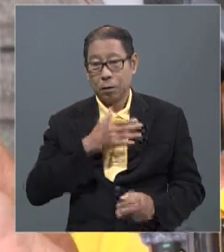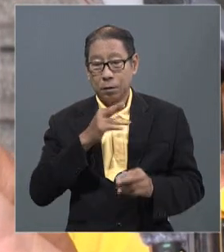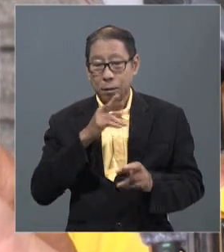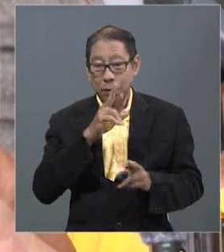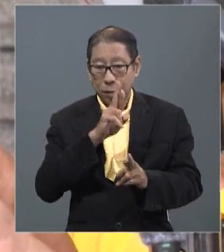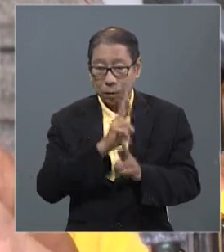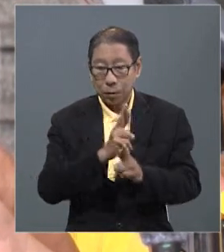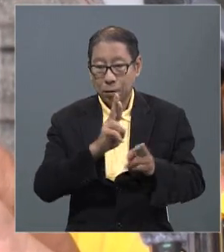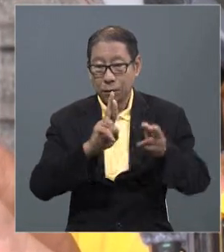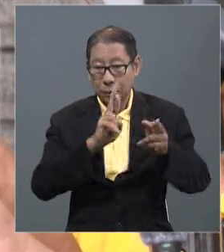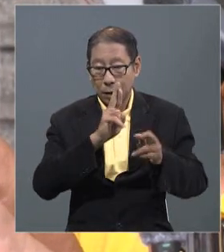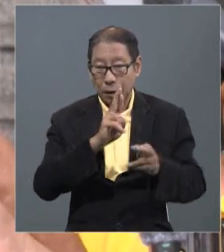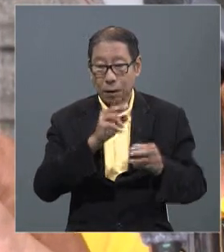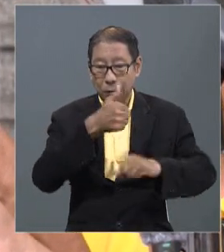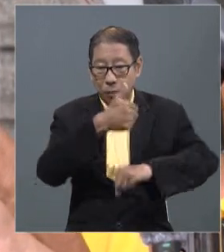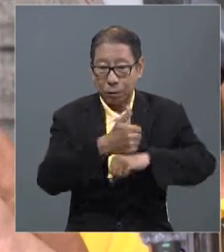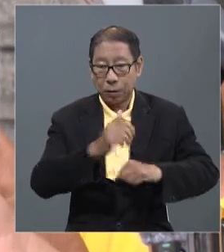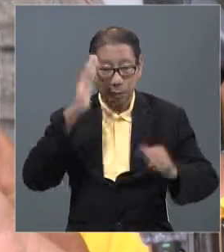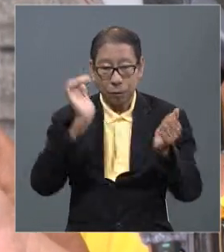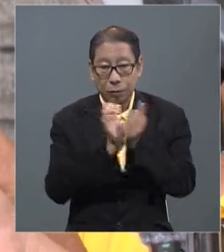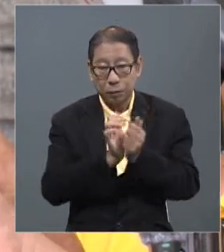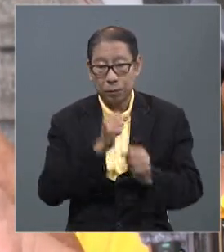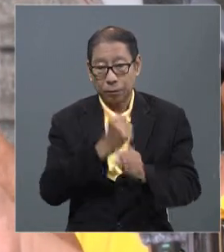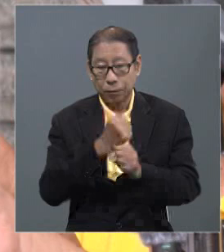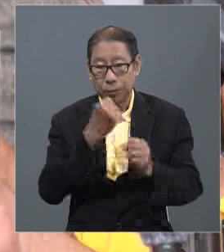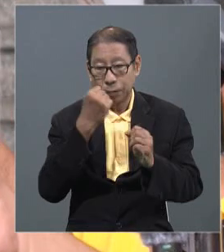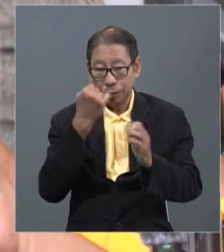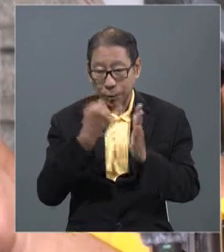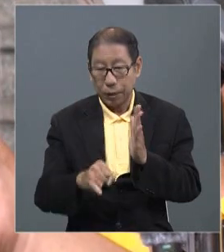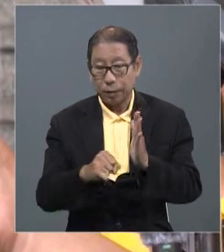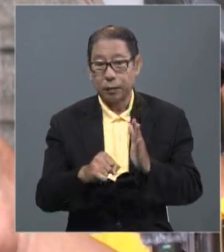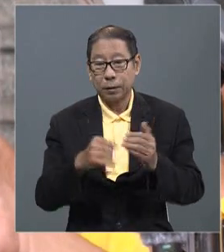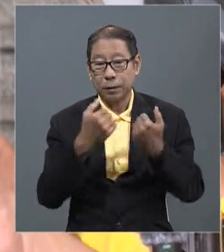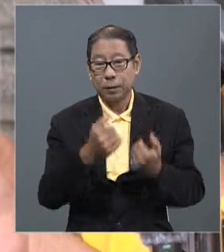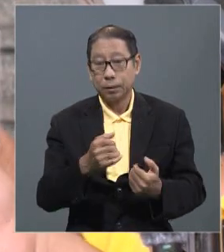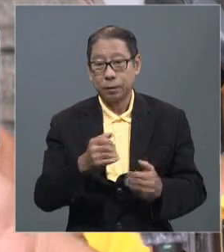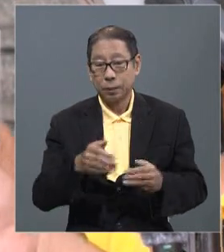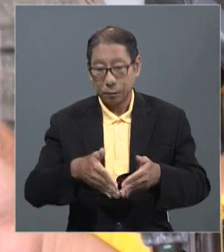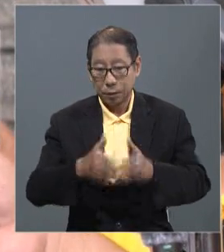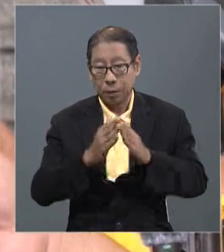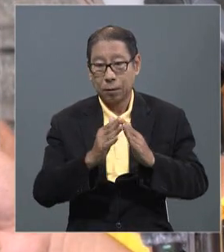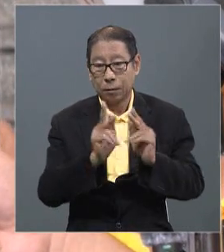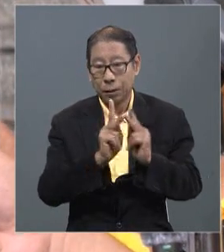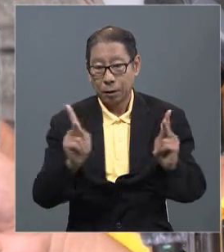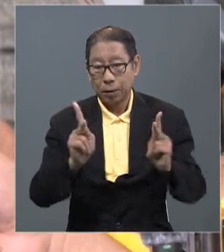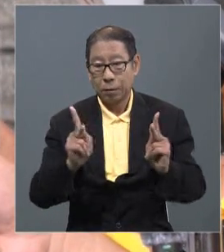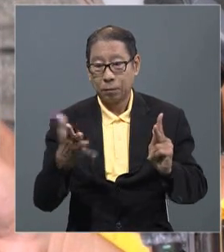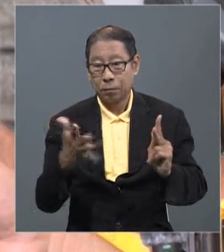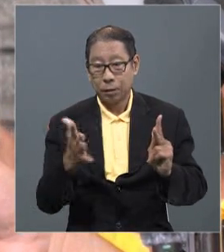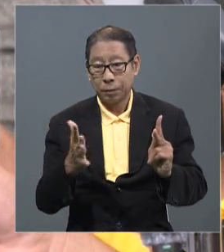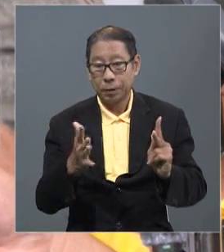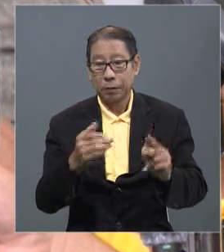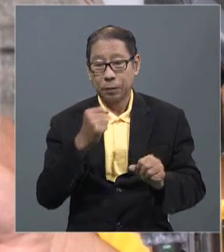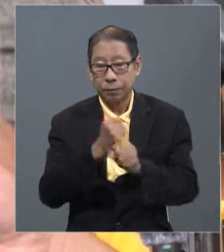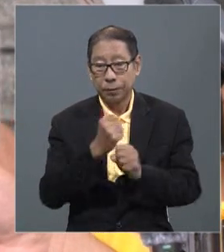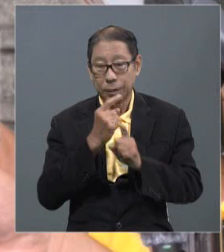ามข้อ2ถูกไหมครับแต่ถ้าไม่มีการตั้งกรรมการสอบสวนวินัยร้ายแรงผมนะอันเนี้ยเดินต